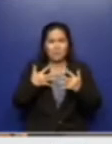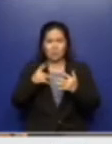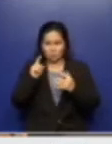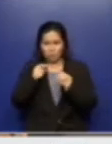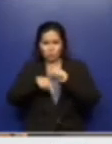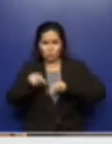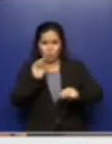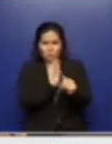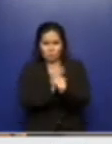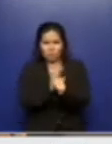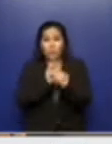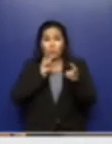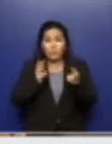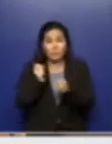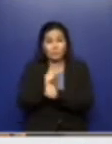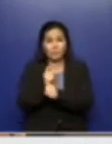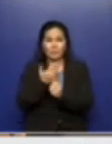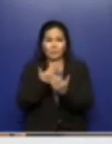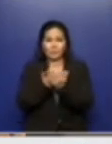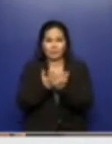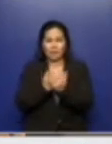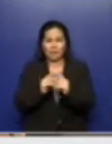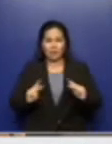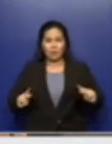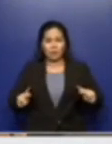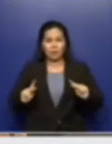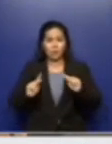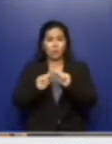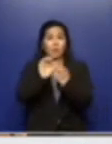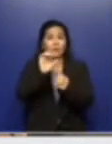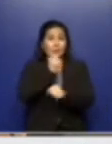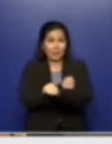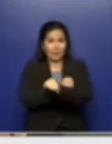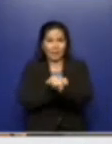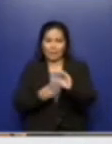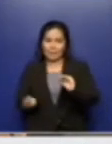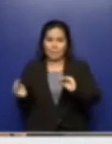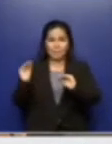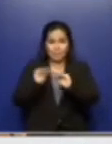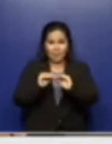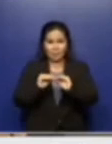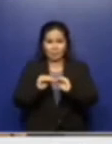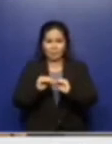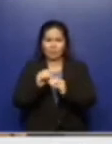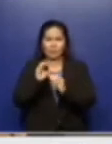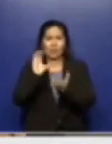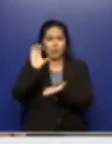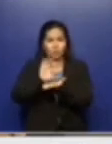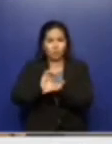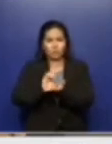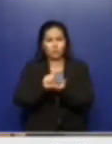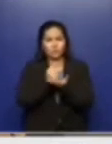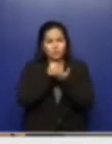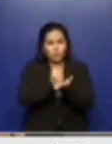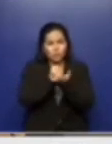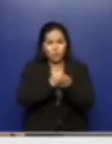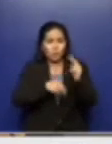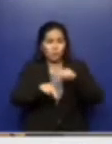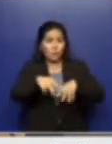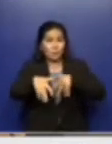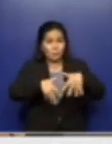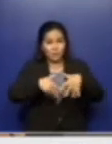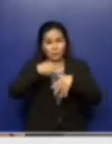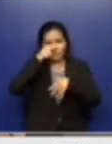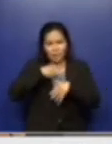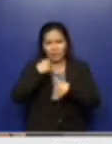งานก็ดีนะฮะไปเพื่อไปเป็นกองทุนให้เงินเยียวยาคนงานไม่ว่าจะเป็นคนไทยหรือต่างด้